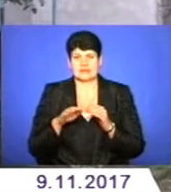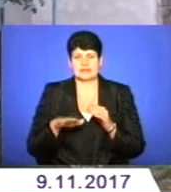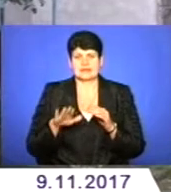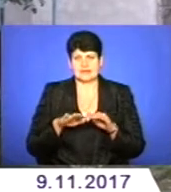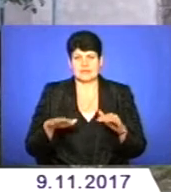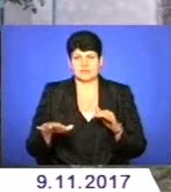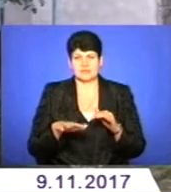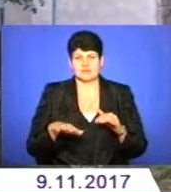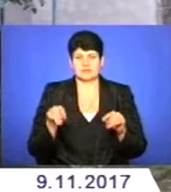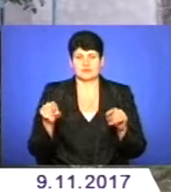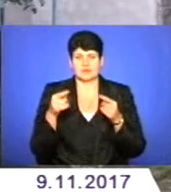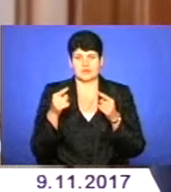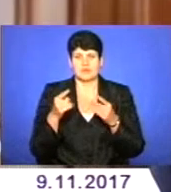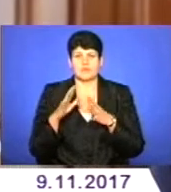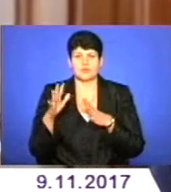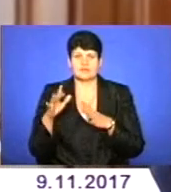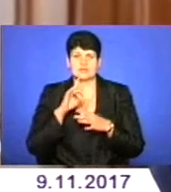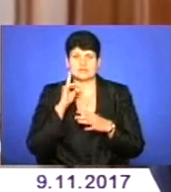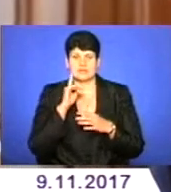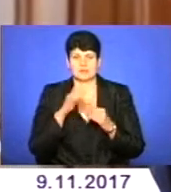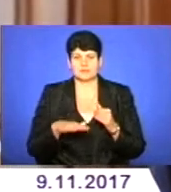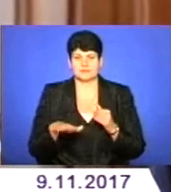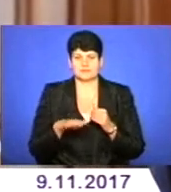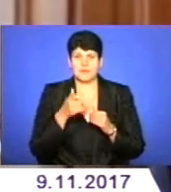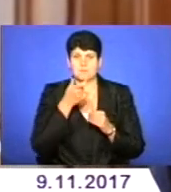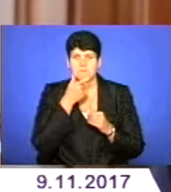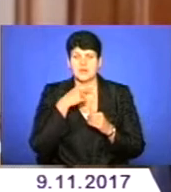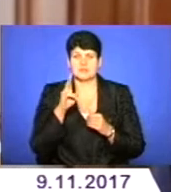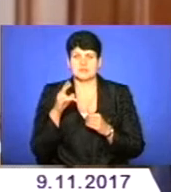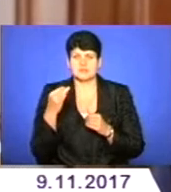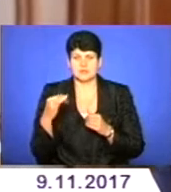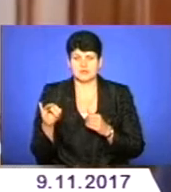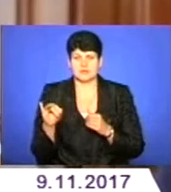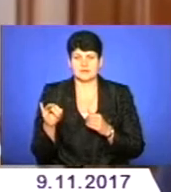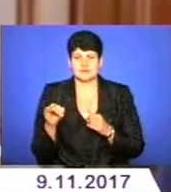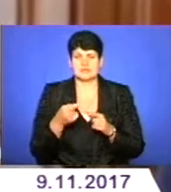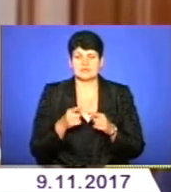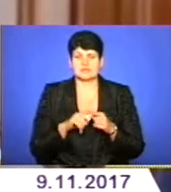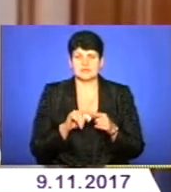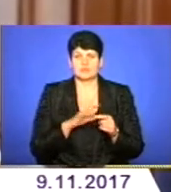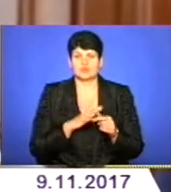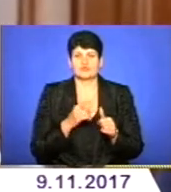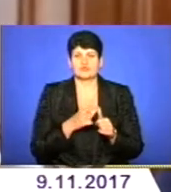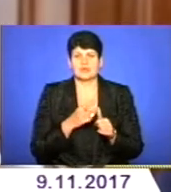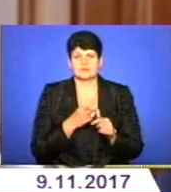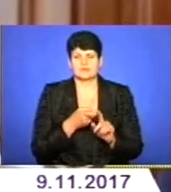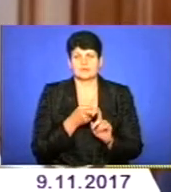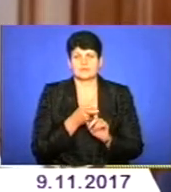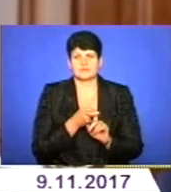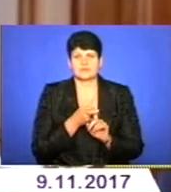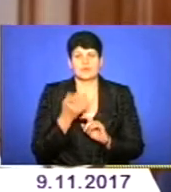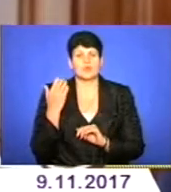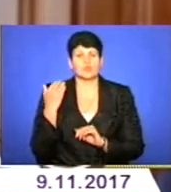створення бруківки та зеленої зони. Саме слово «панський» від назви в